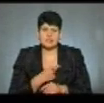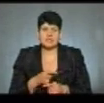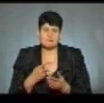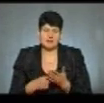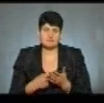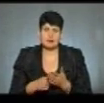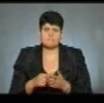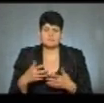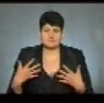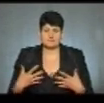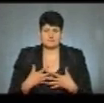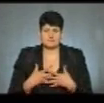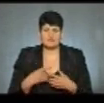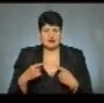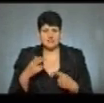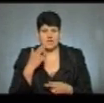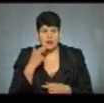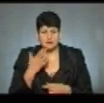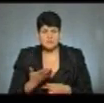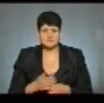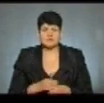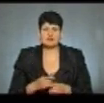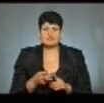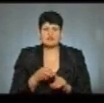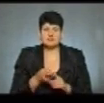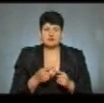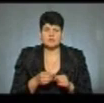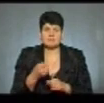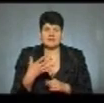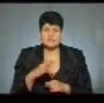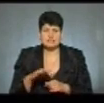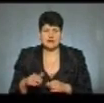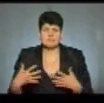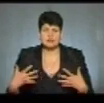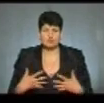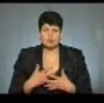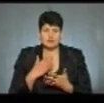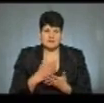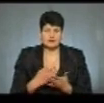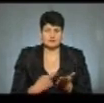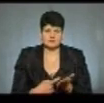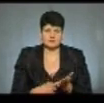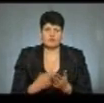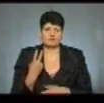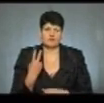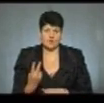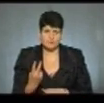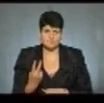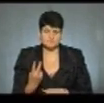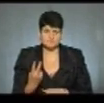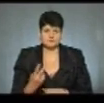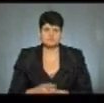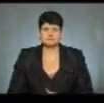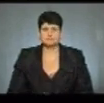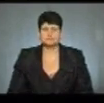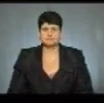підтвердили пневмонію, у решти – грип. В інфекційному відділенні зараз 15 дітей, пневмонія підтверджена у 2. Давайте його почуємо.